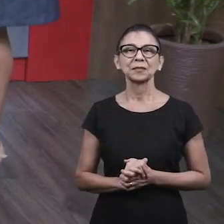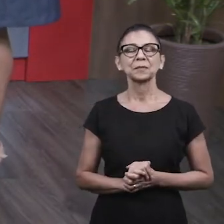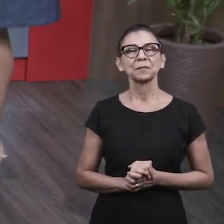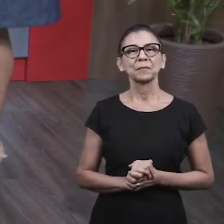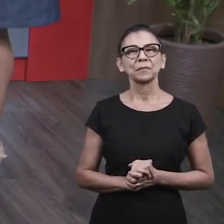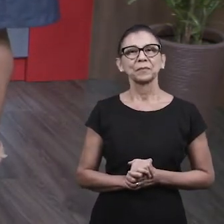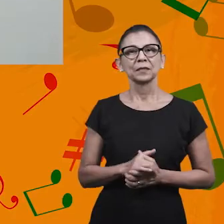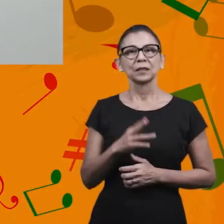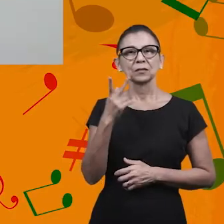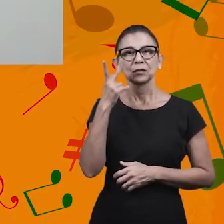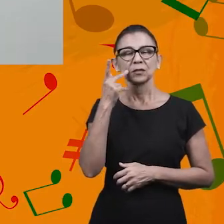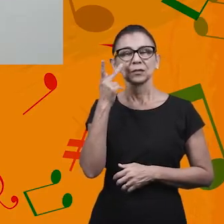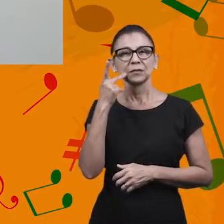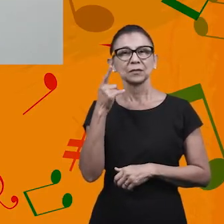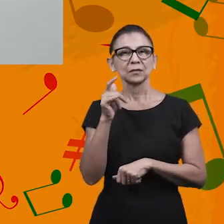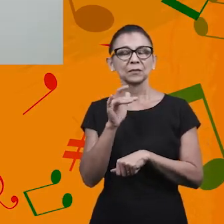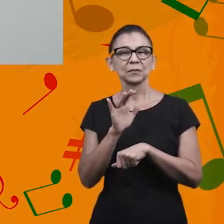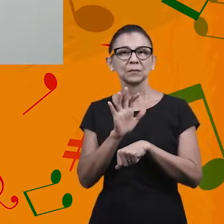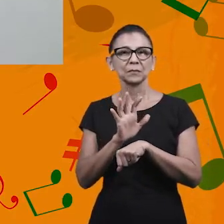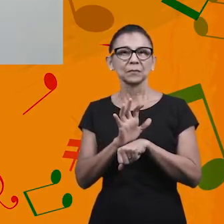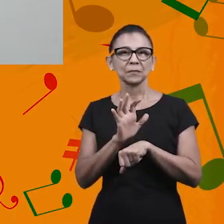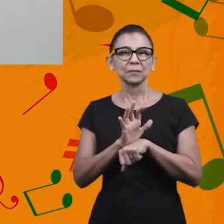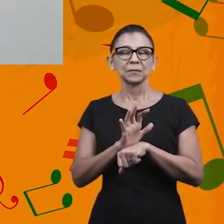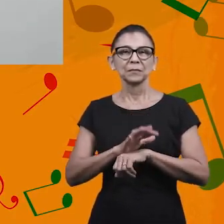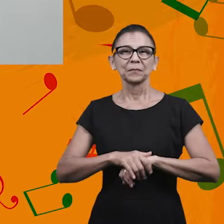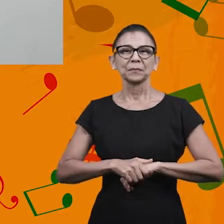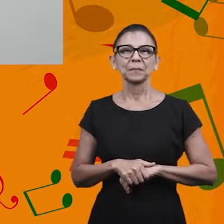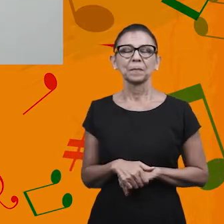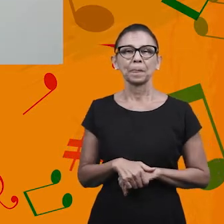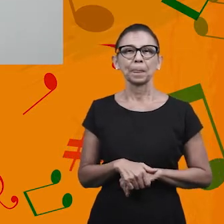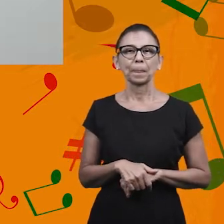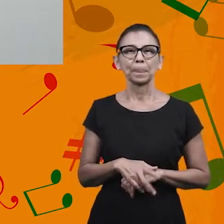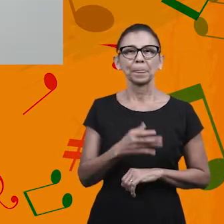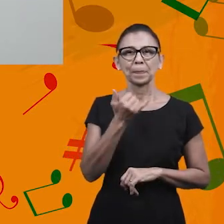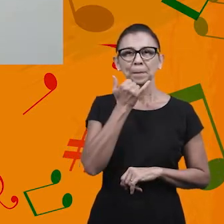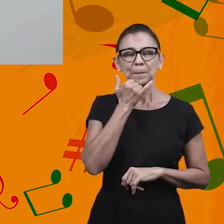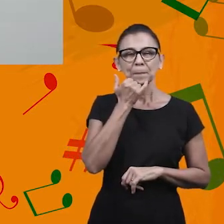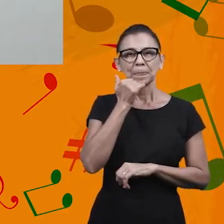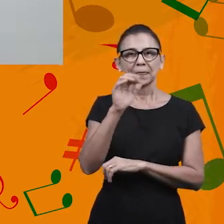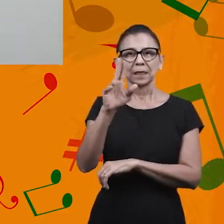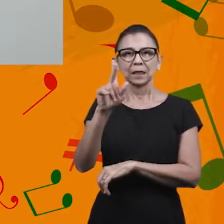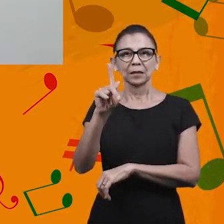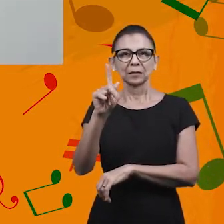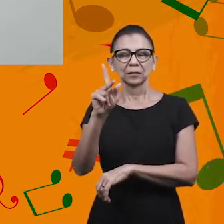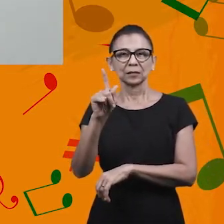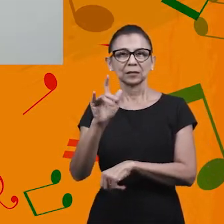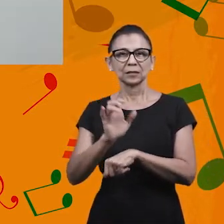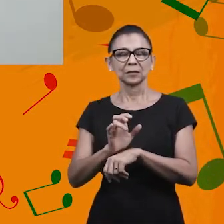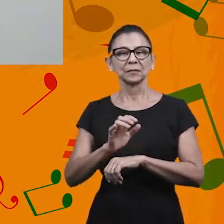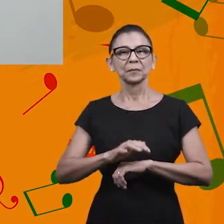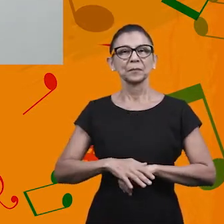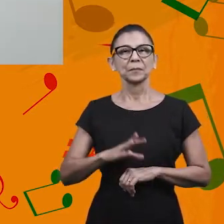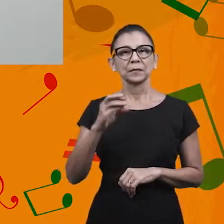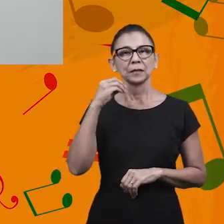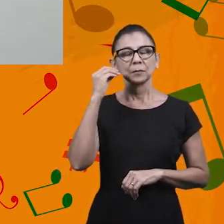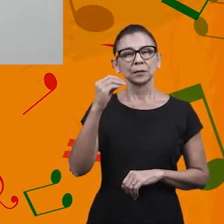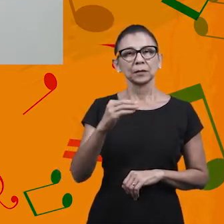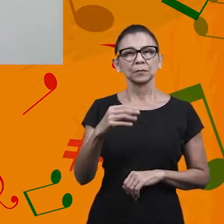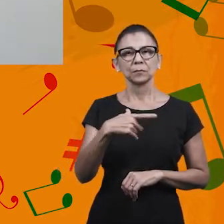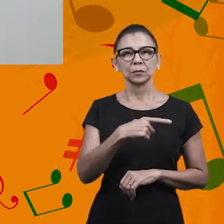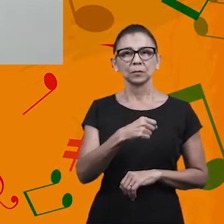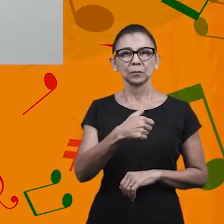Anne Carolina, je suis du gouverneur Valadares, Minas Gerais. Je suis ici aujourd'hui pour raconter une expérience que j'ai eue,